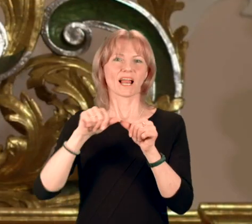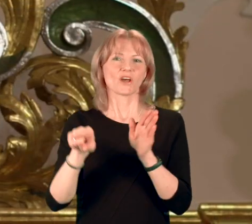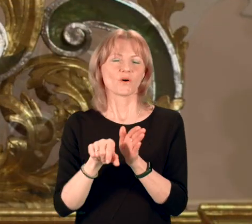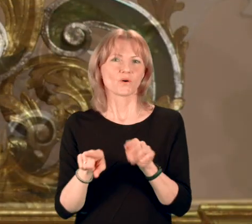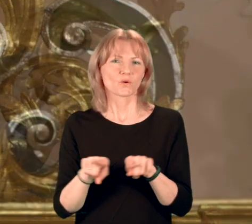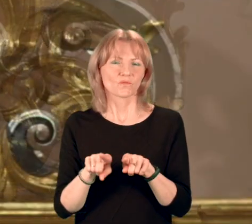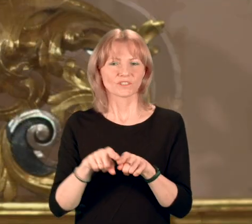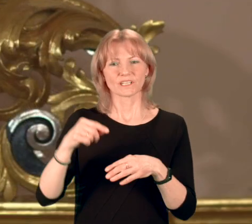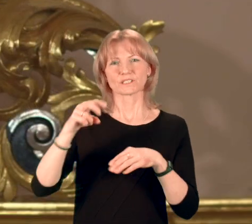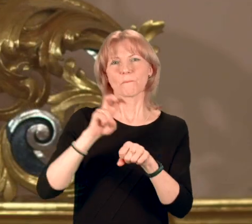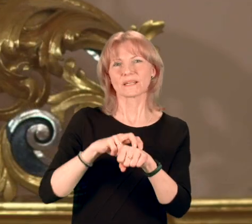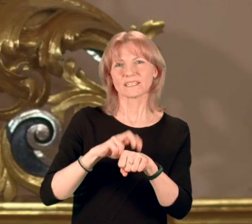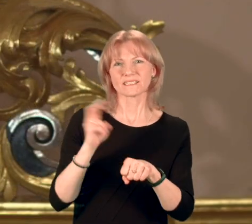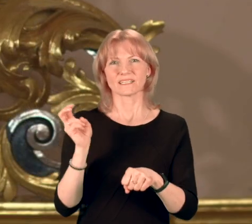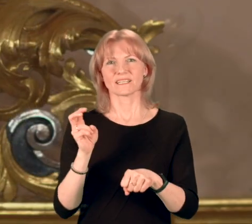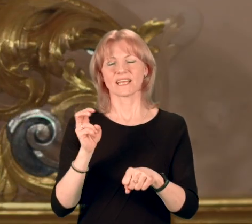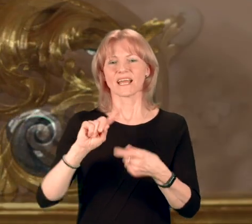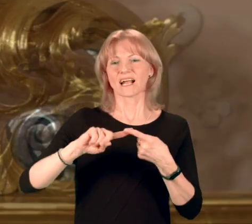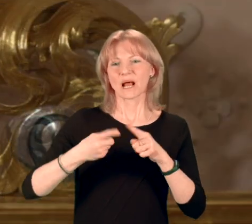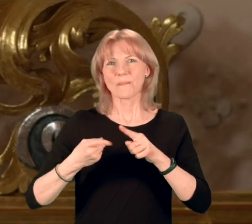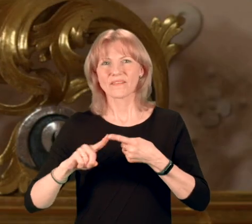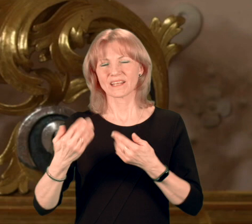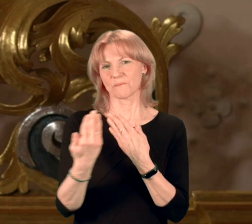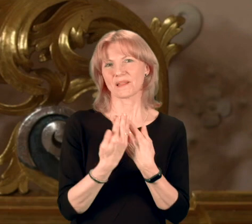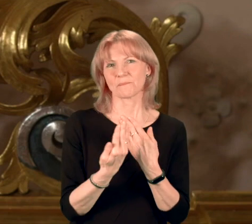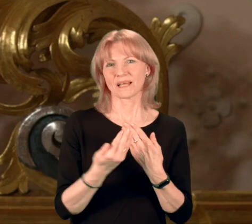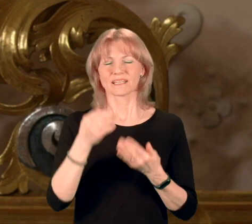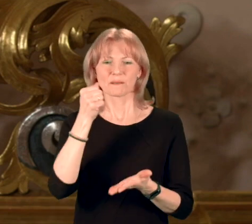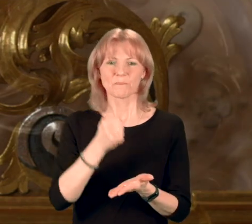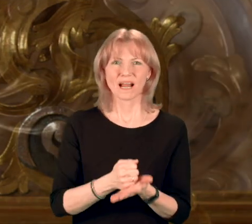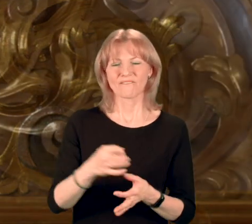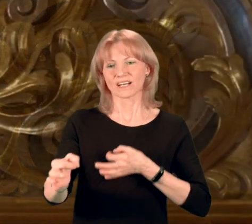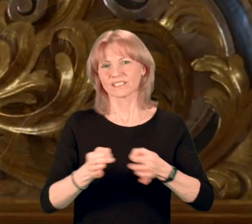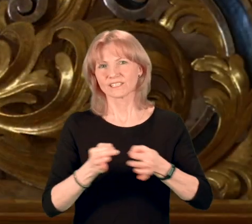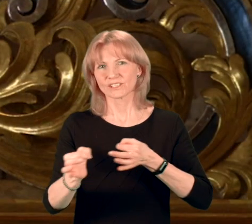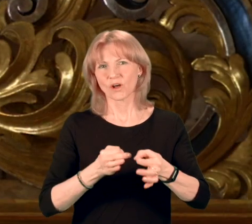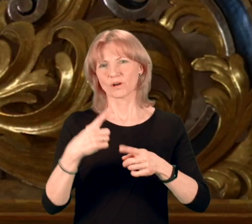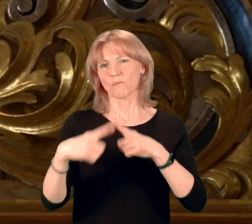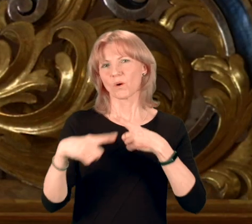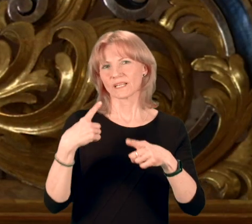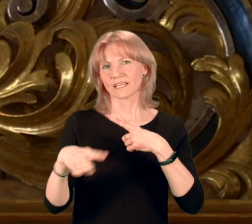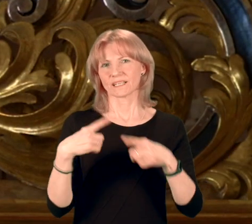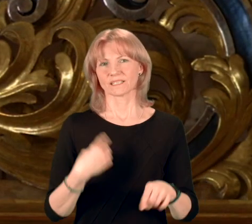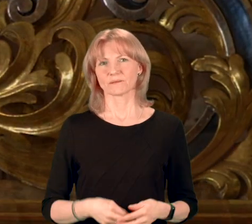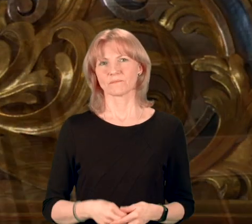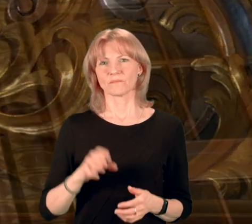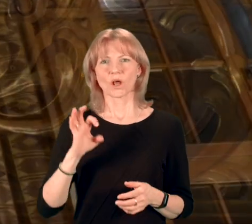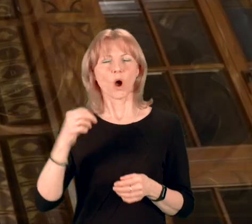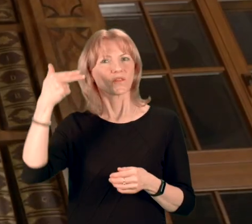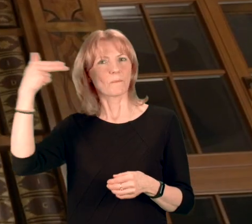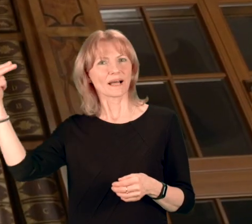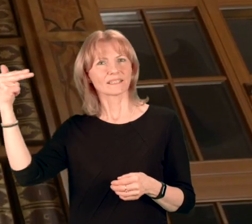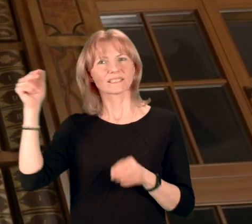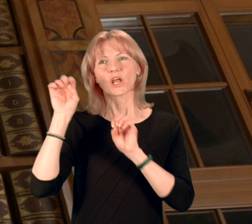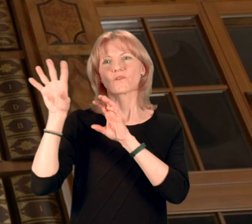medycyny, matematyki, gramatyki, retoryki, prawa, historii czy polityki. O tematyce